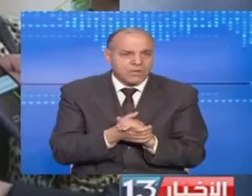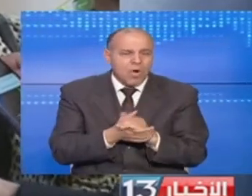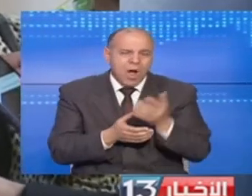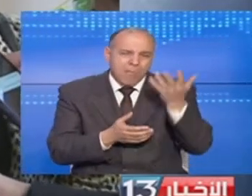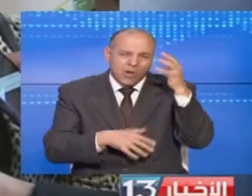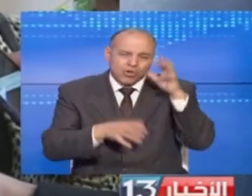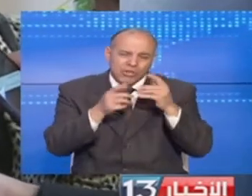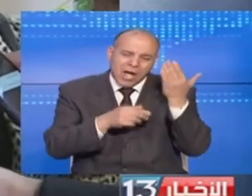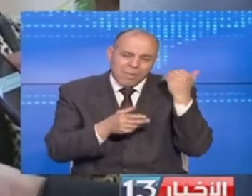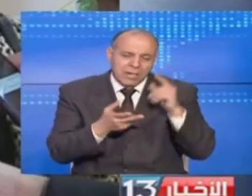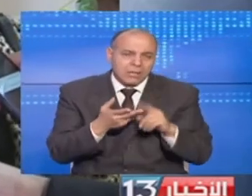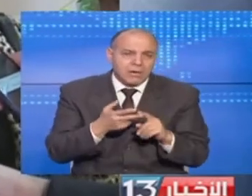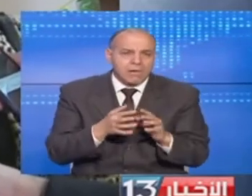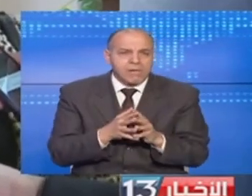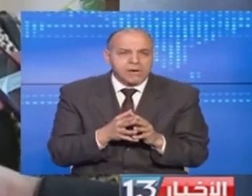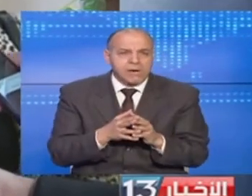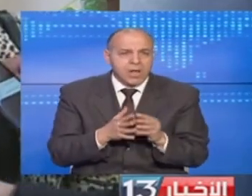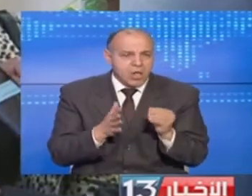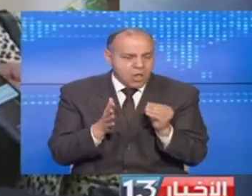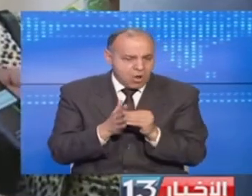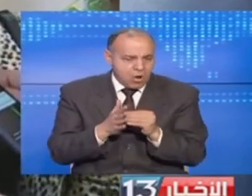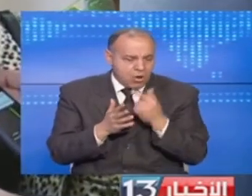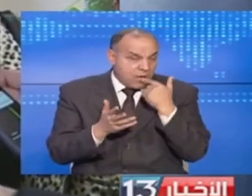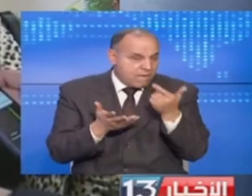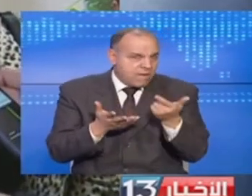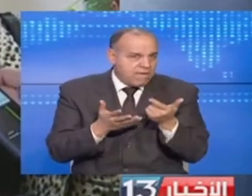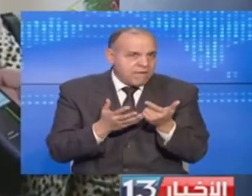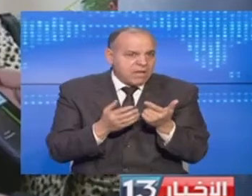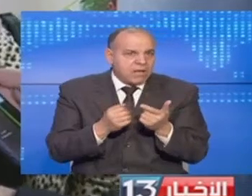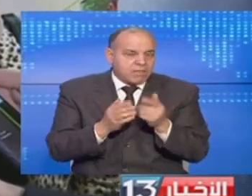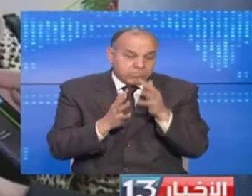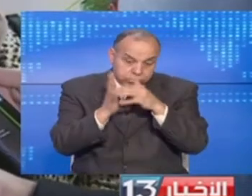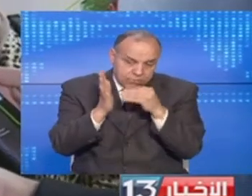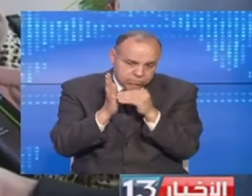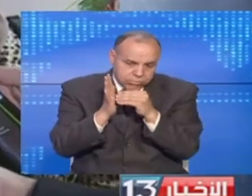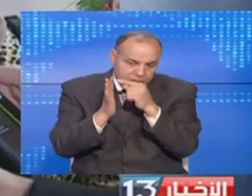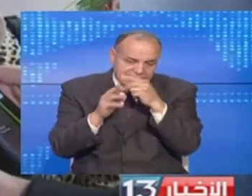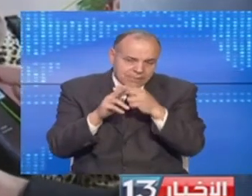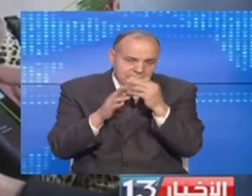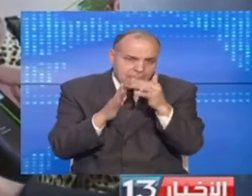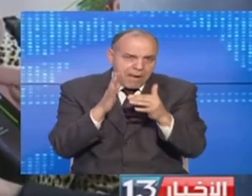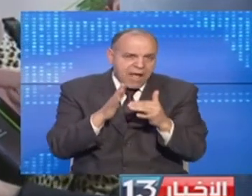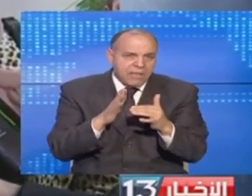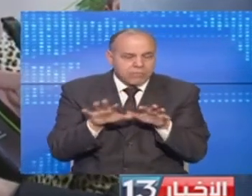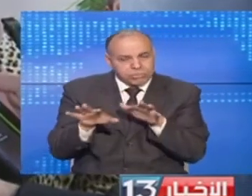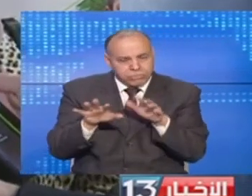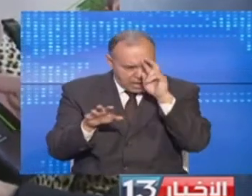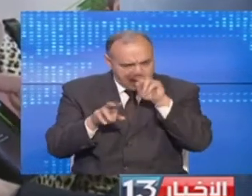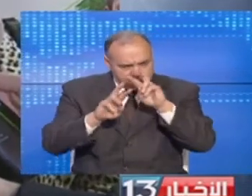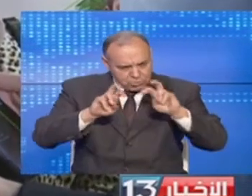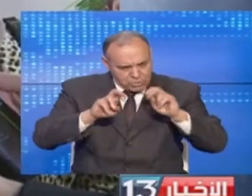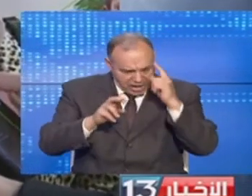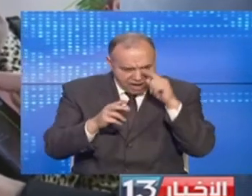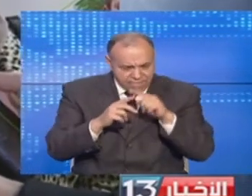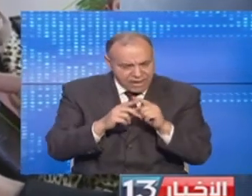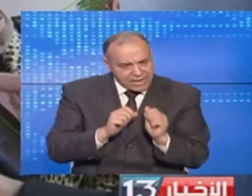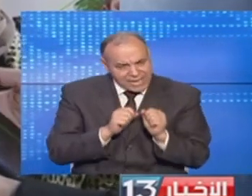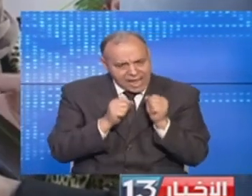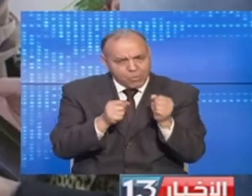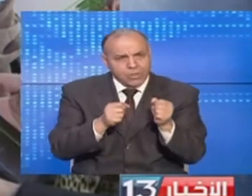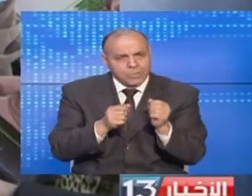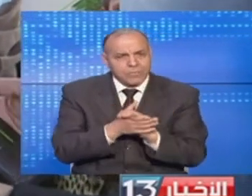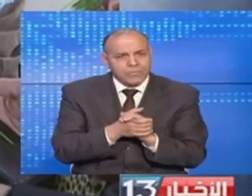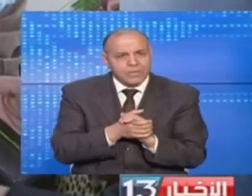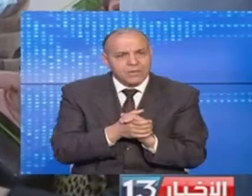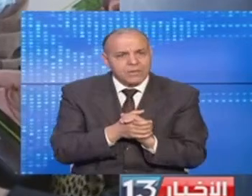الفيضانات الاخيره واه يعني ها في قاعده بياناتنا عنها بعد التحري ان يقوموا به بشان حاولوا واه